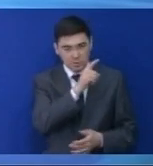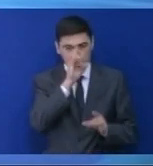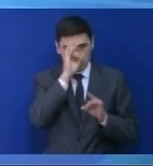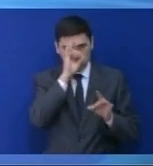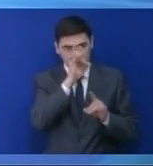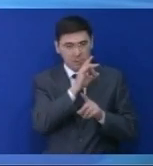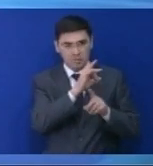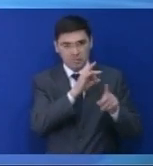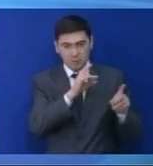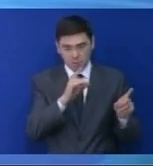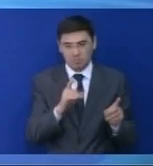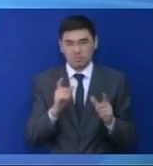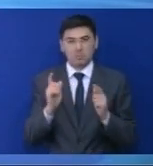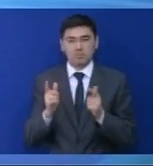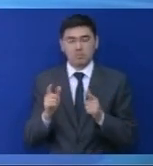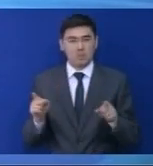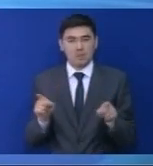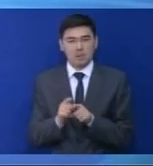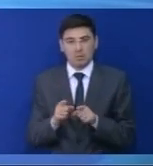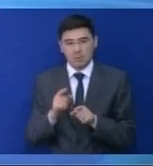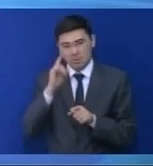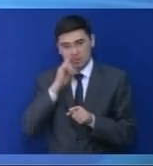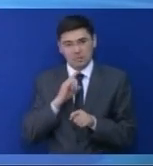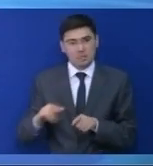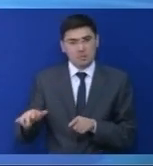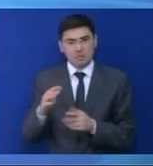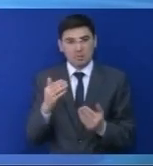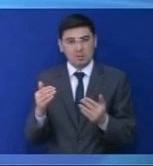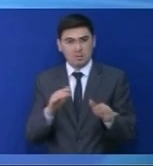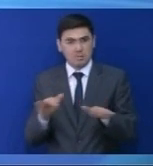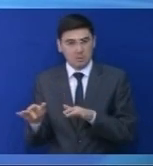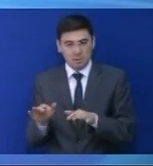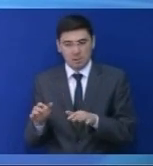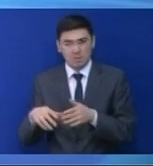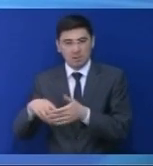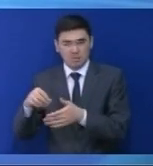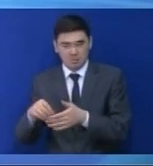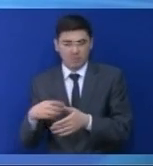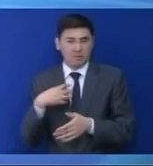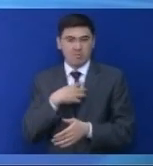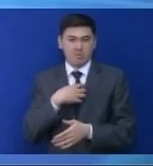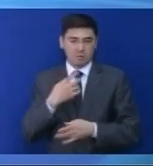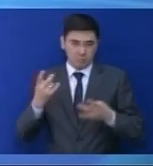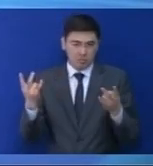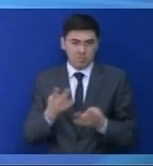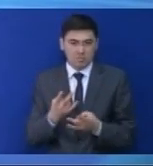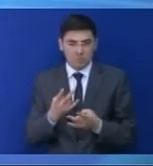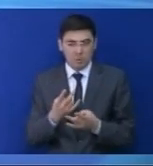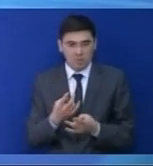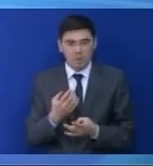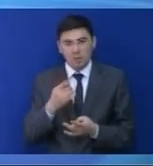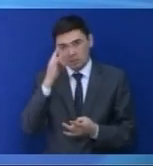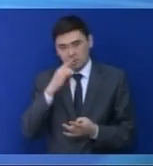ахуалдың күрделі кезеңінде оның аса қажетті қадам екенін айтады. Халыққа да нақты сайланған реформалары одан әрі